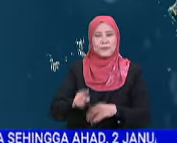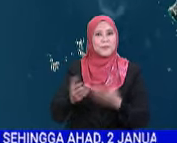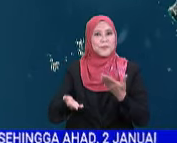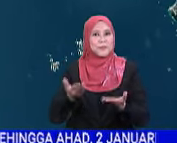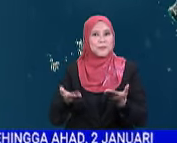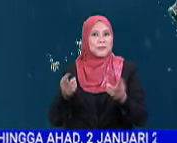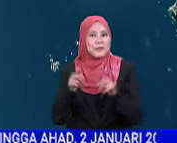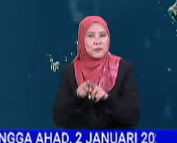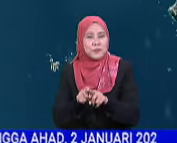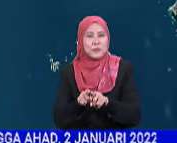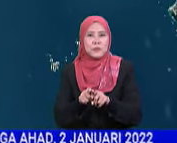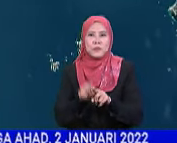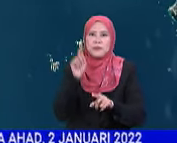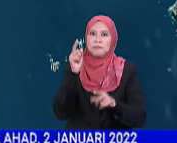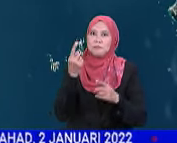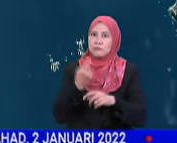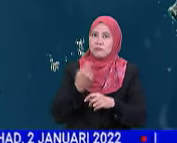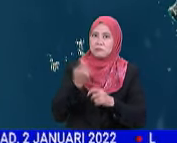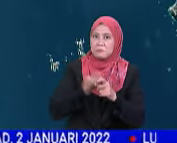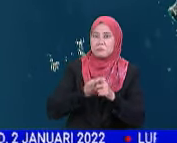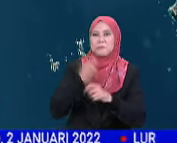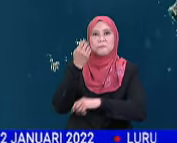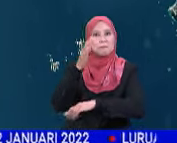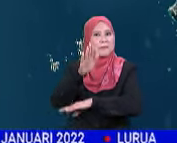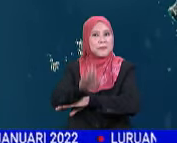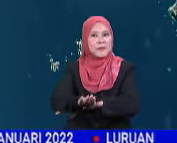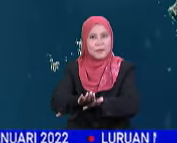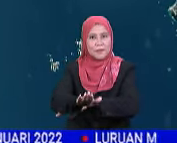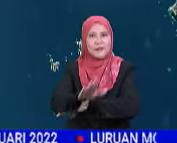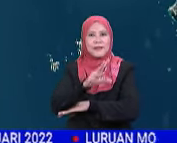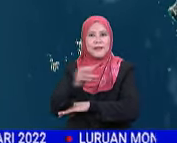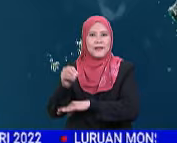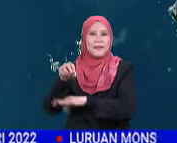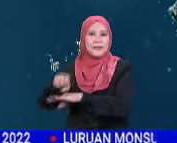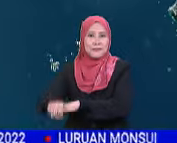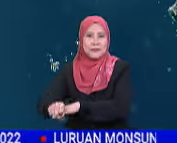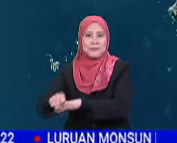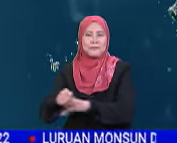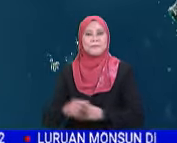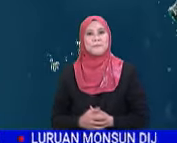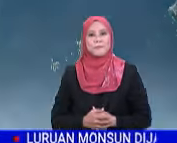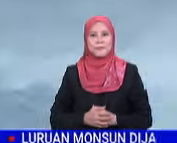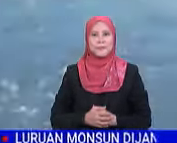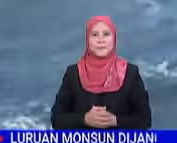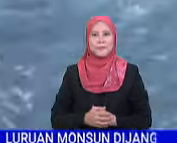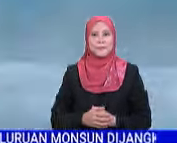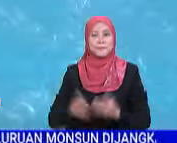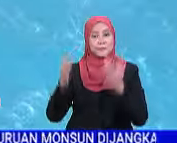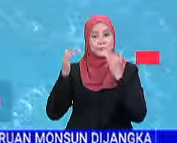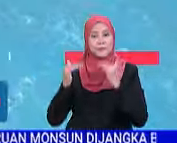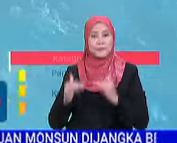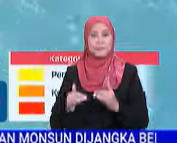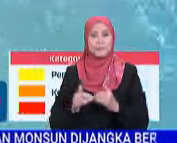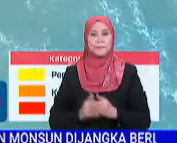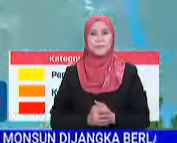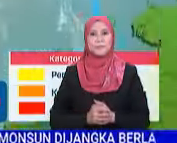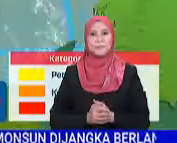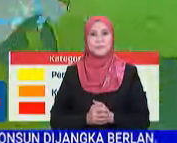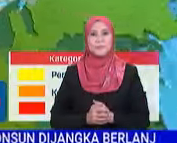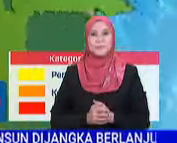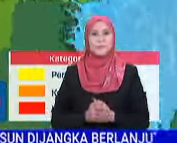untuk berlaku dengan lebih kerap pada waktu petang dan juga waktu malam. Baiklah, seterusnya, Met Malaysia